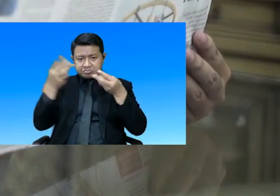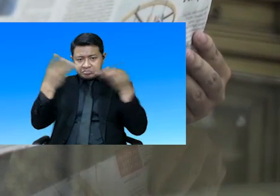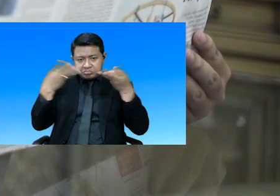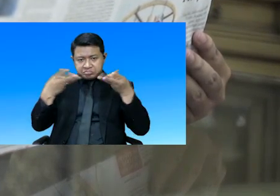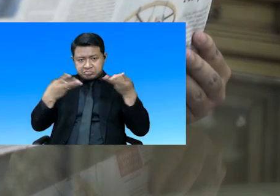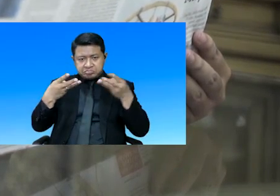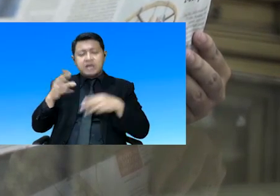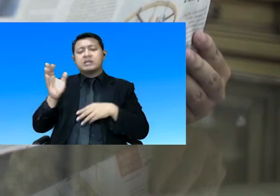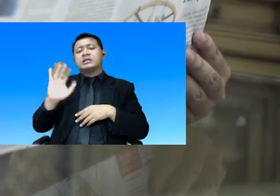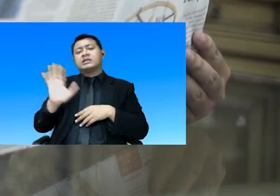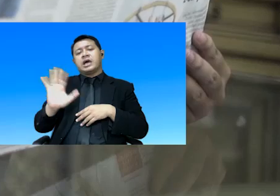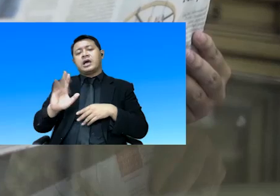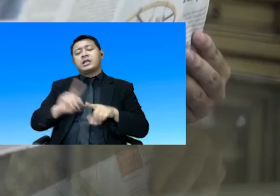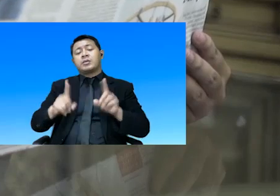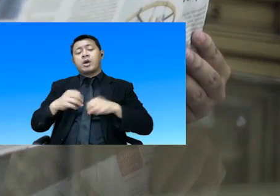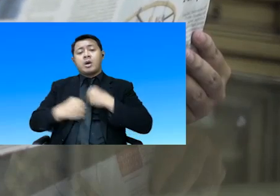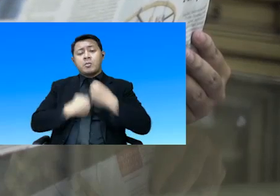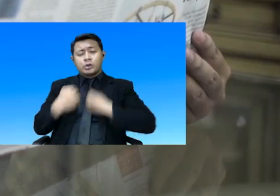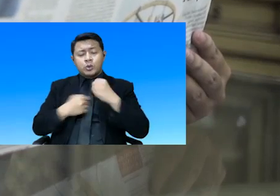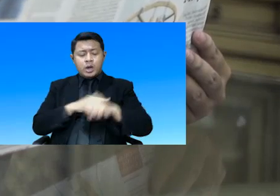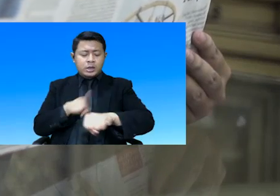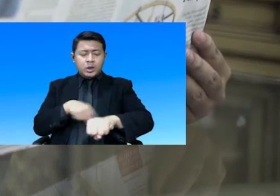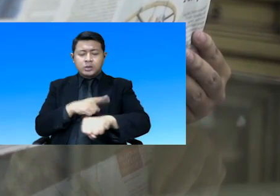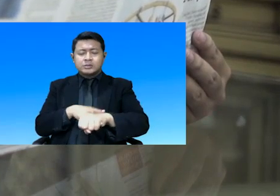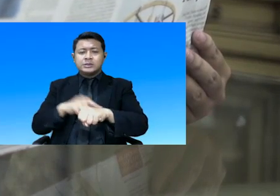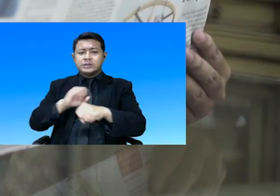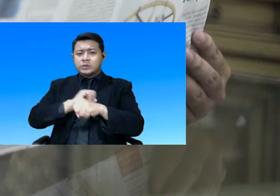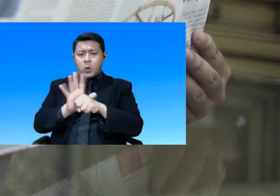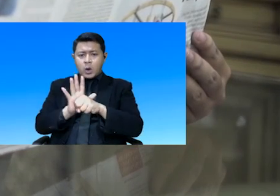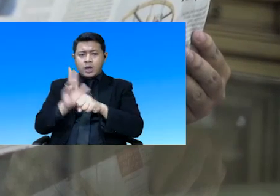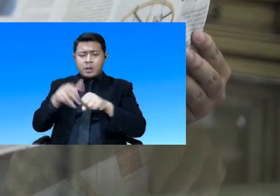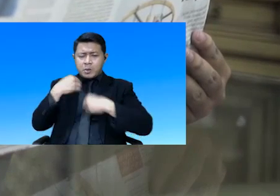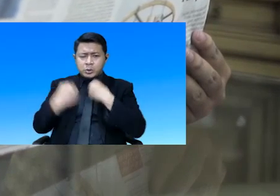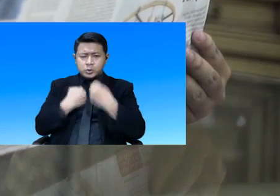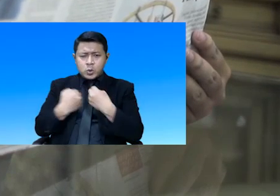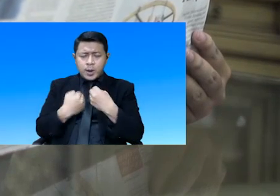Tapi kita harus berjuang di kondisi pandemi ini.